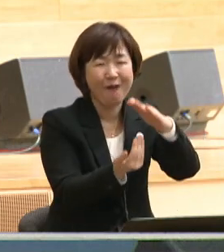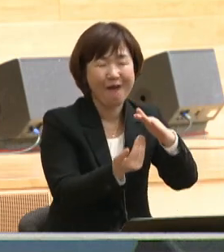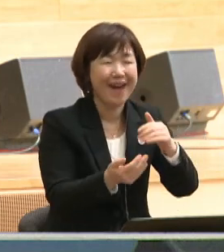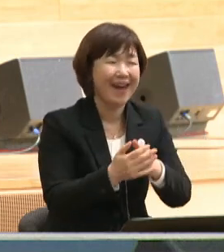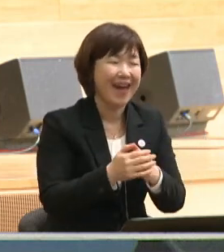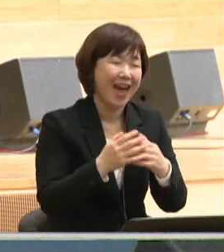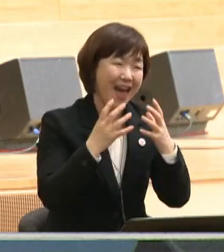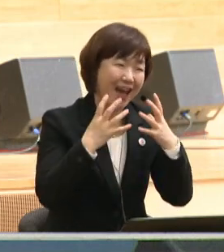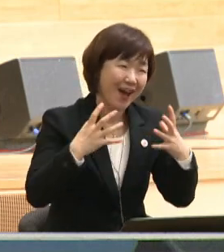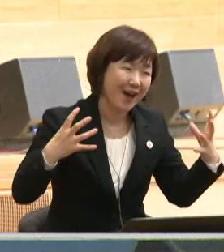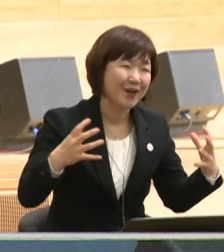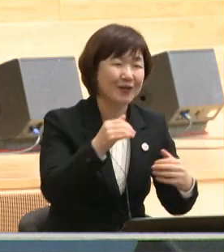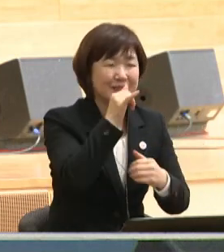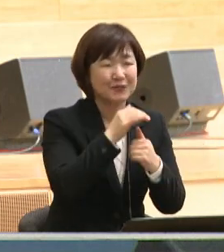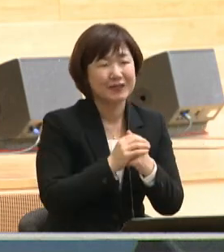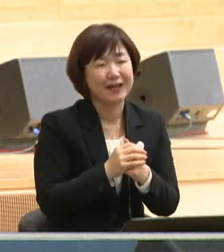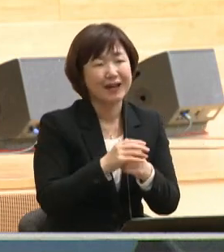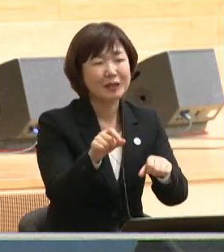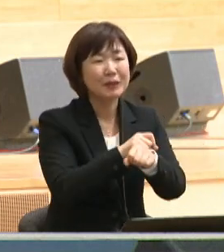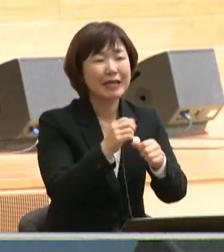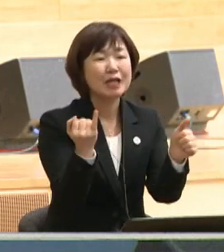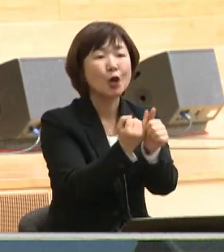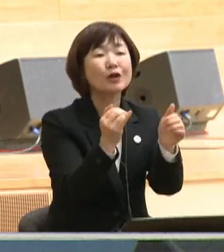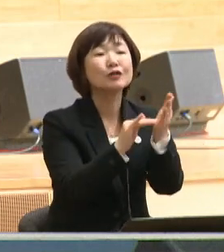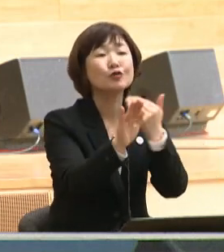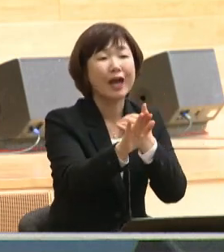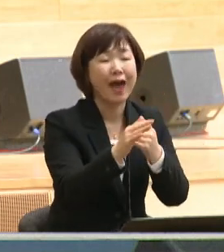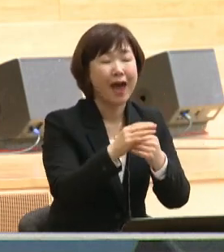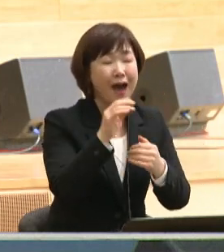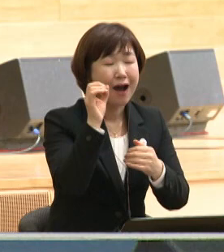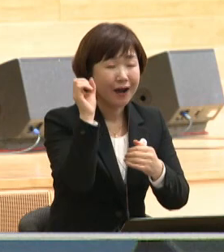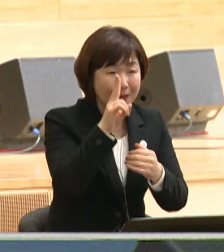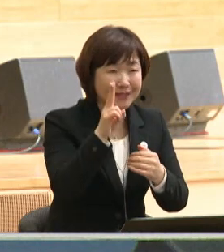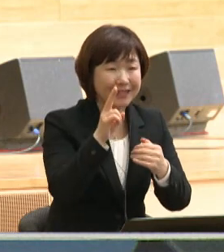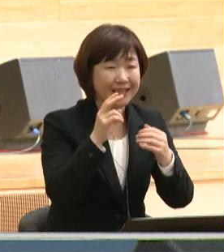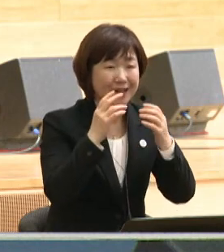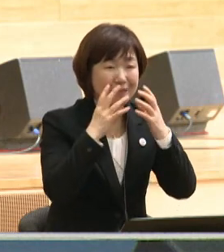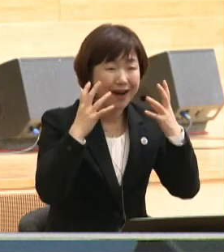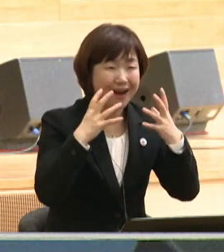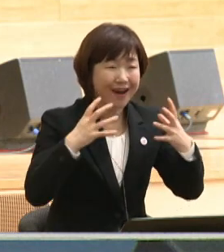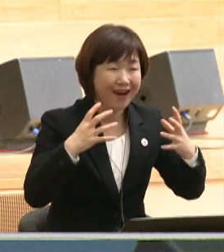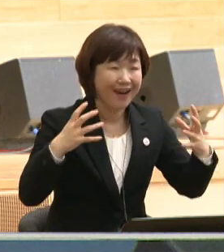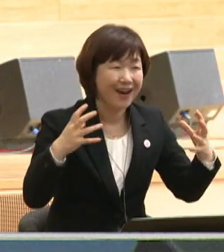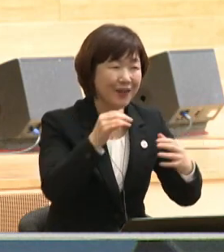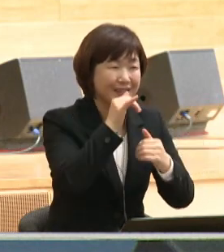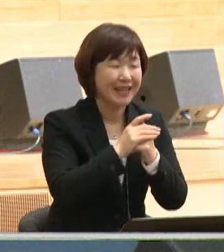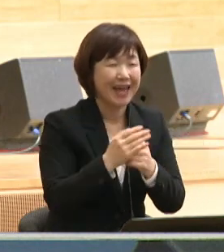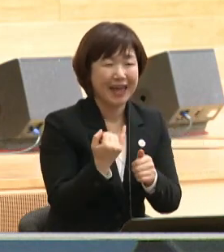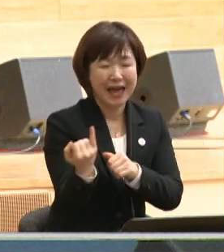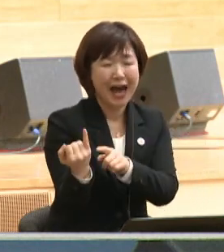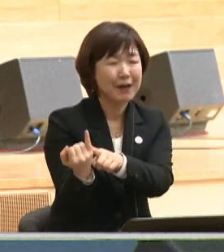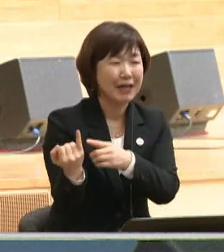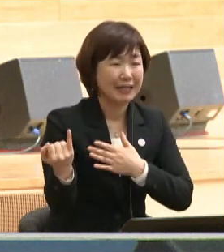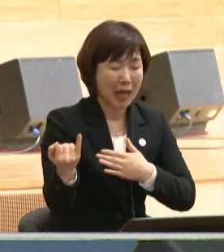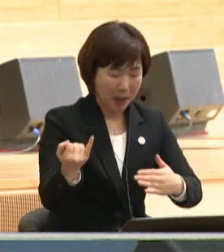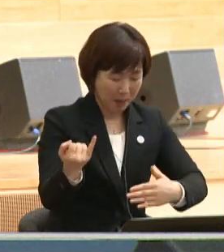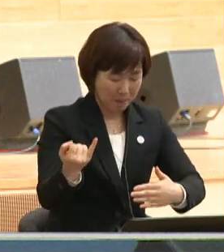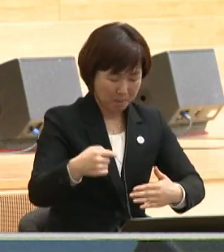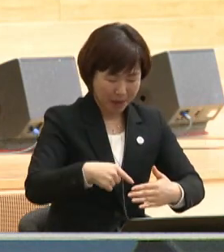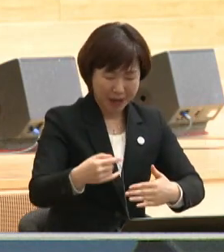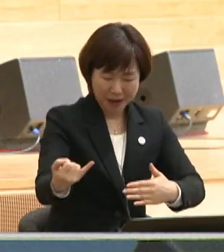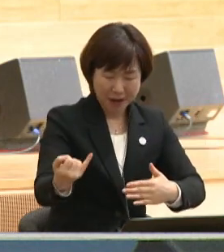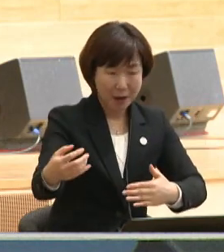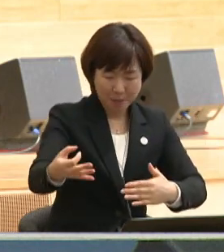있어요 특별히 결혼하고 나서 급격히 살이 찌고 있는데 제 아내가 제 배를 보면서